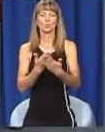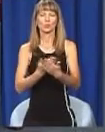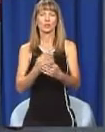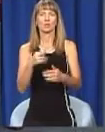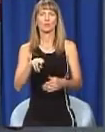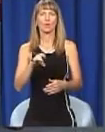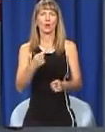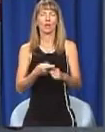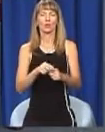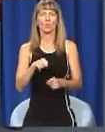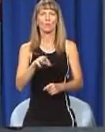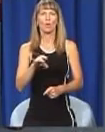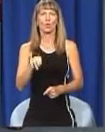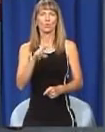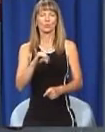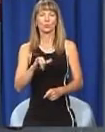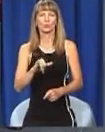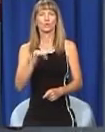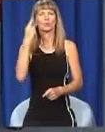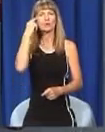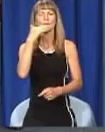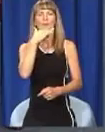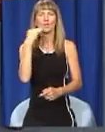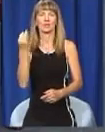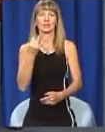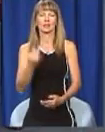породу і дізнатися ще багато цікавого.